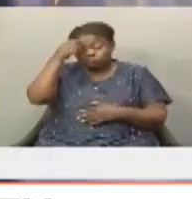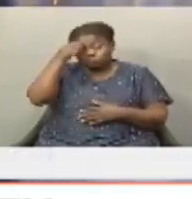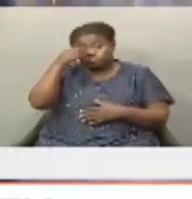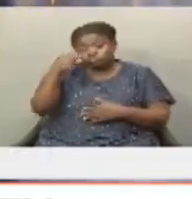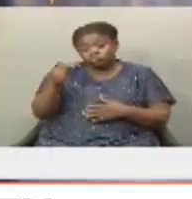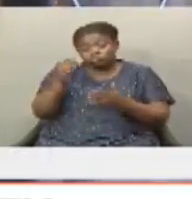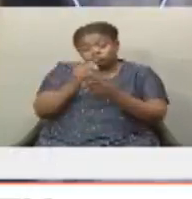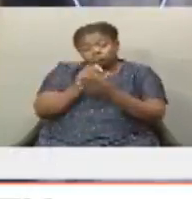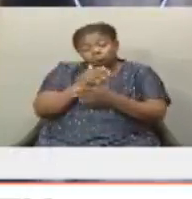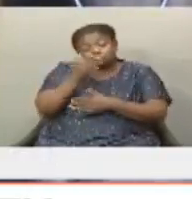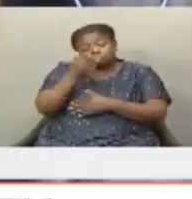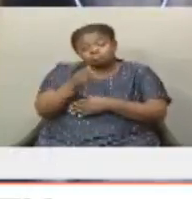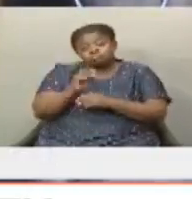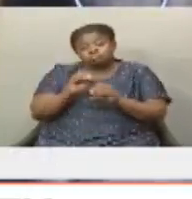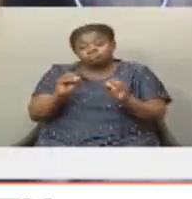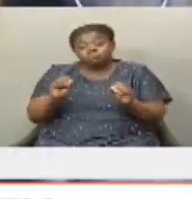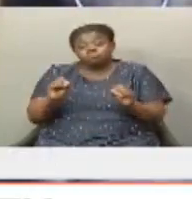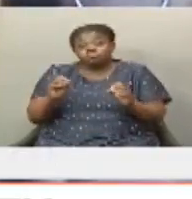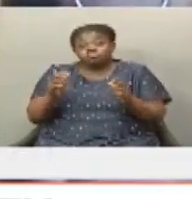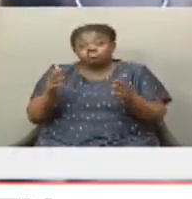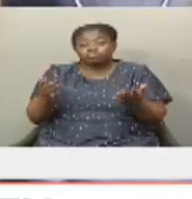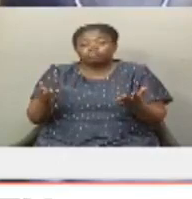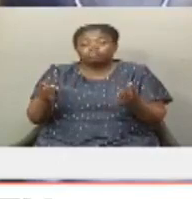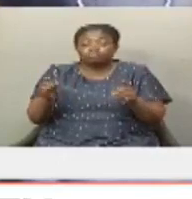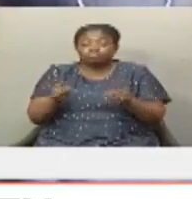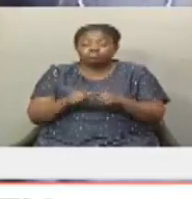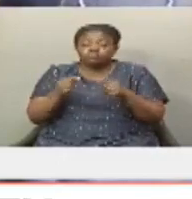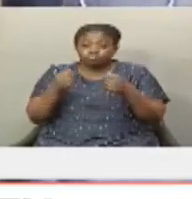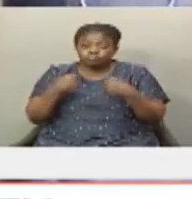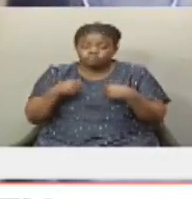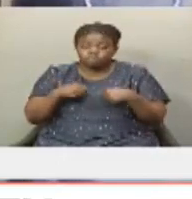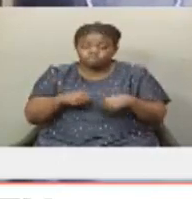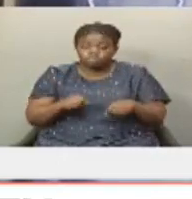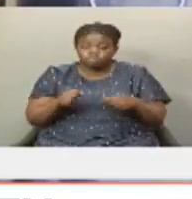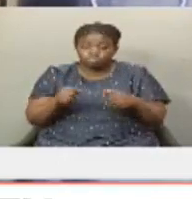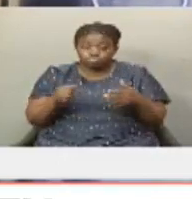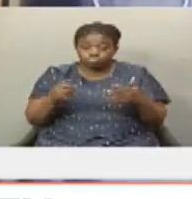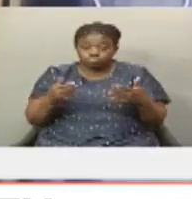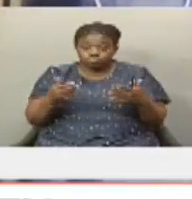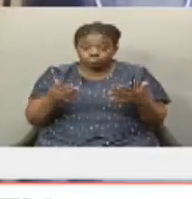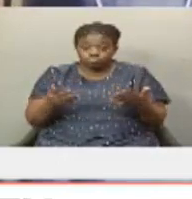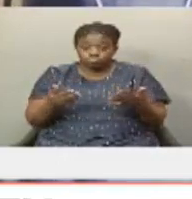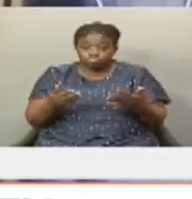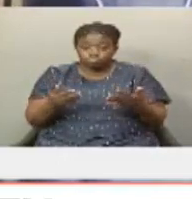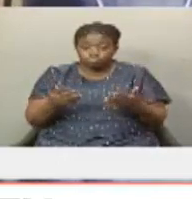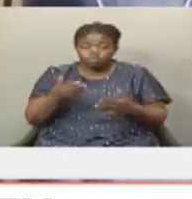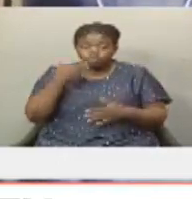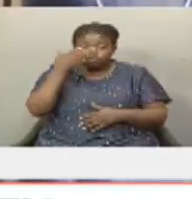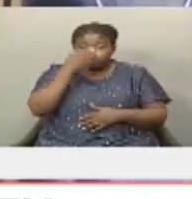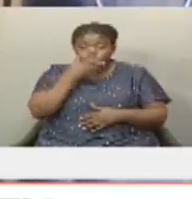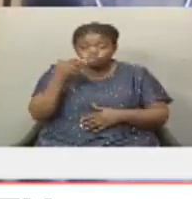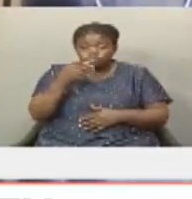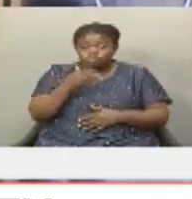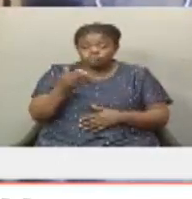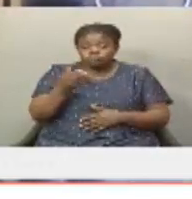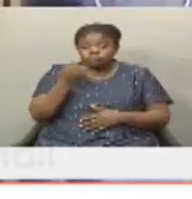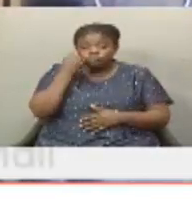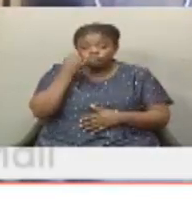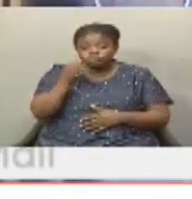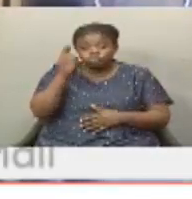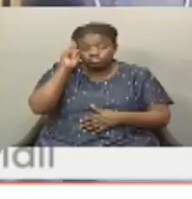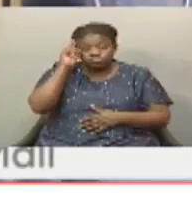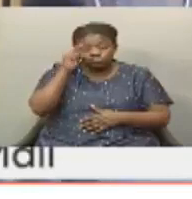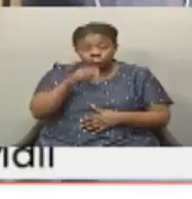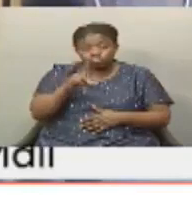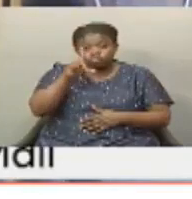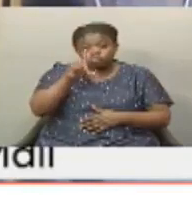mwali temugayina. Era wano kyetukoze nazogenjije nako yes, oyiro bwato bwabeera. Jukira eno liita